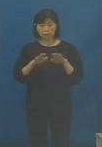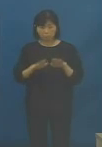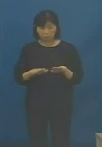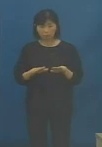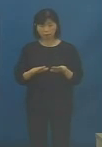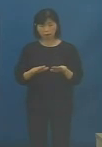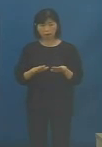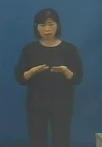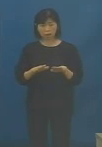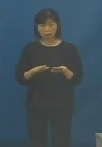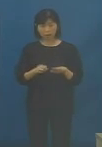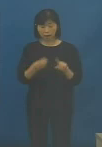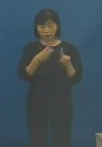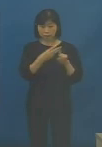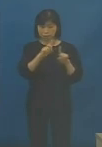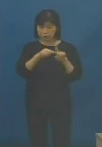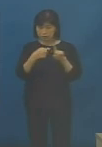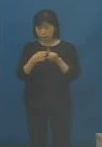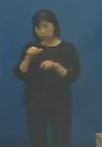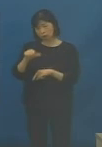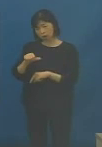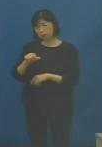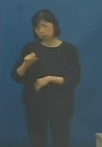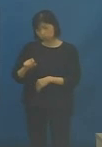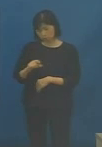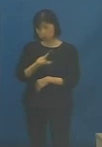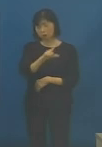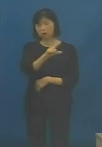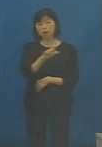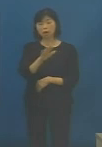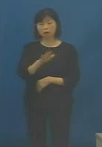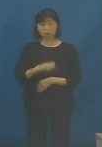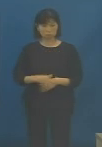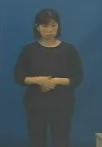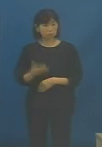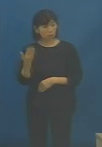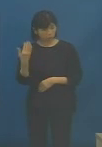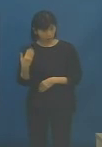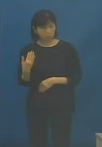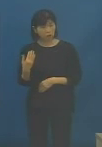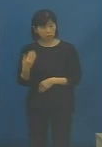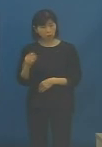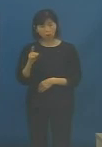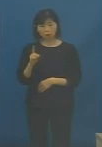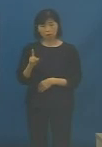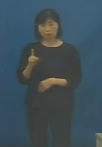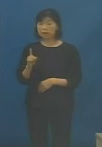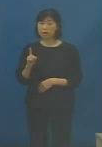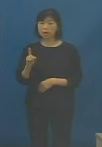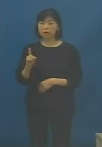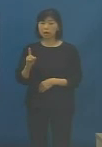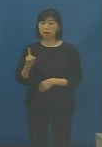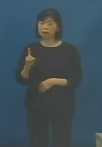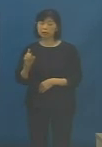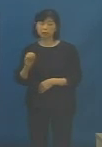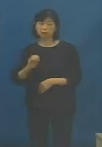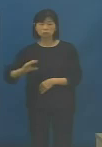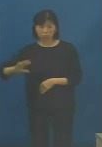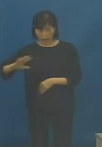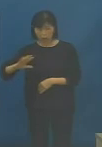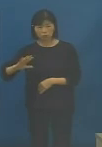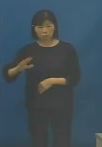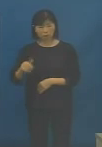です、この BA.5 は。でそれまでのデルタ株だとか当初の武漢株などと比較します